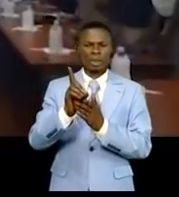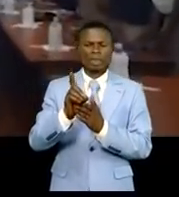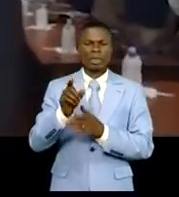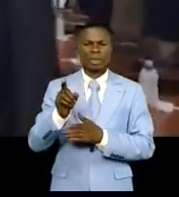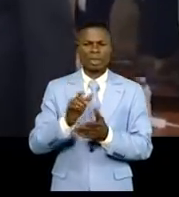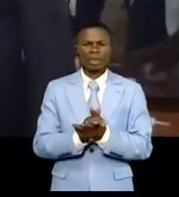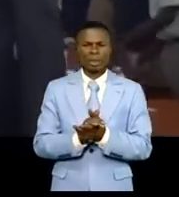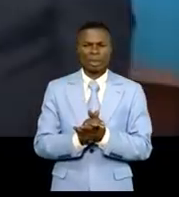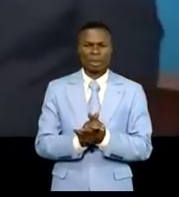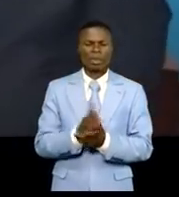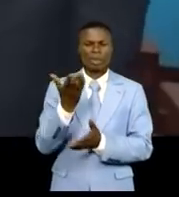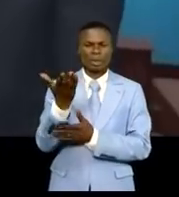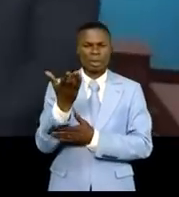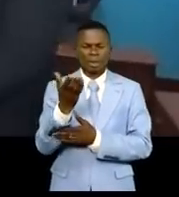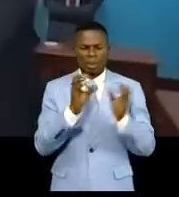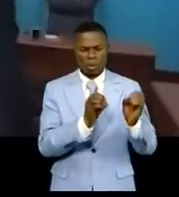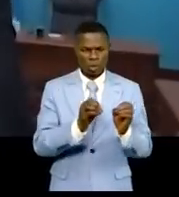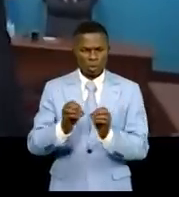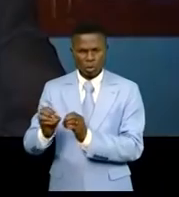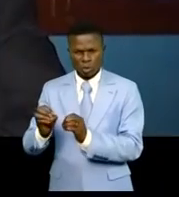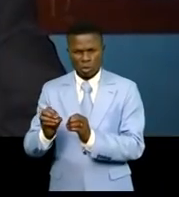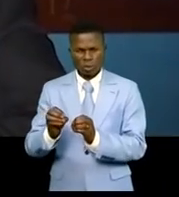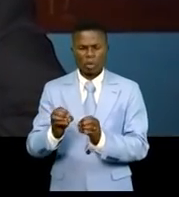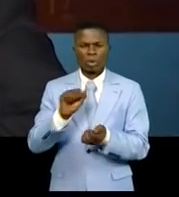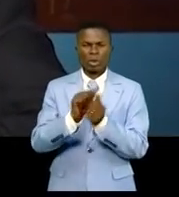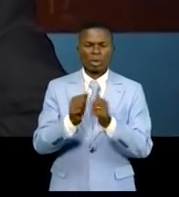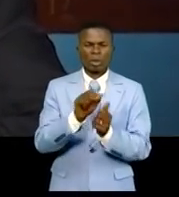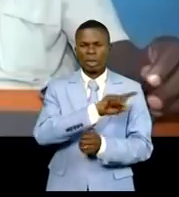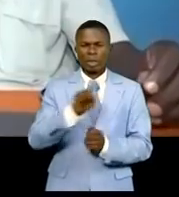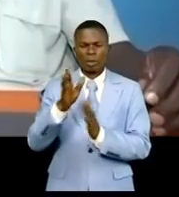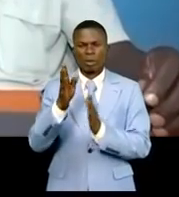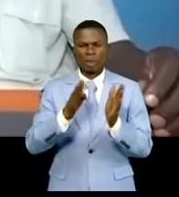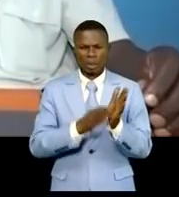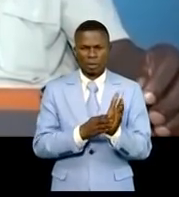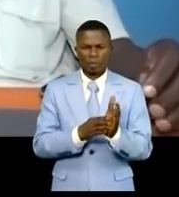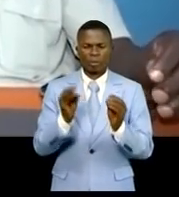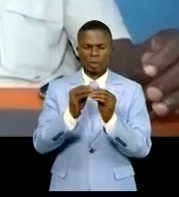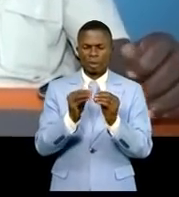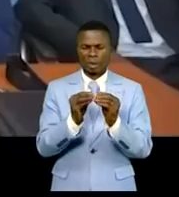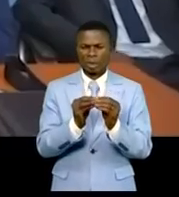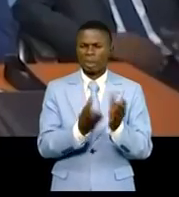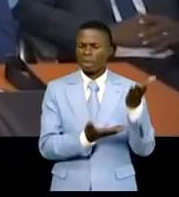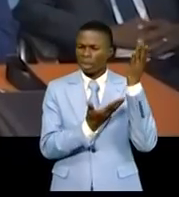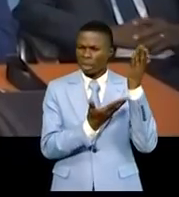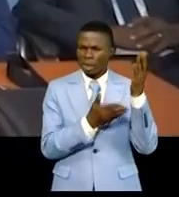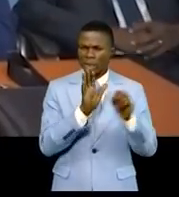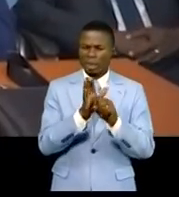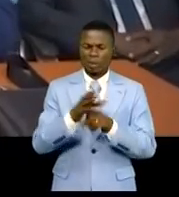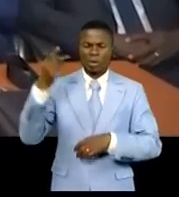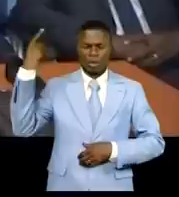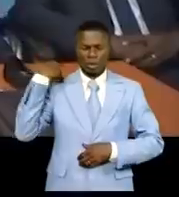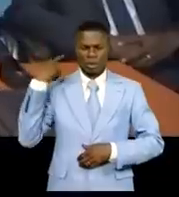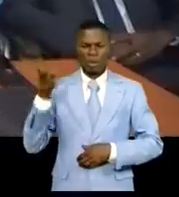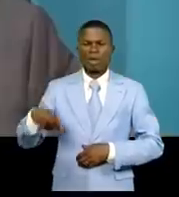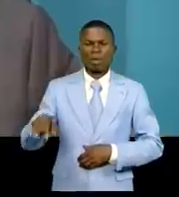l'a conduit notamment à l'organisation le 7 novembre 2019, de cette réunion interinstitutionnelle avec les notables de sa